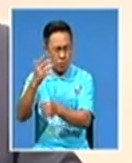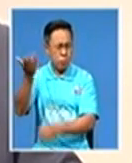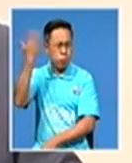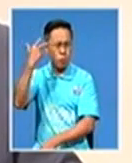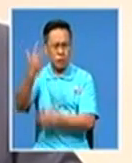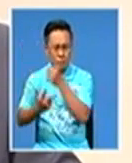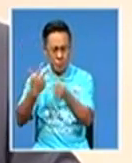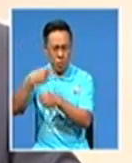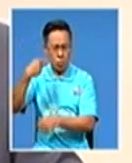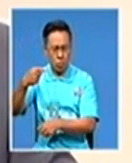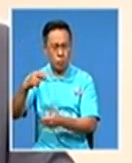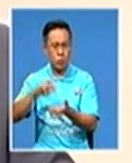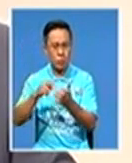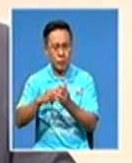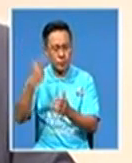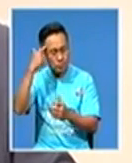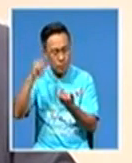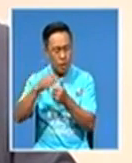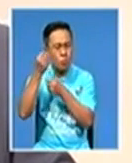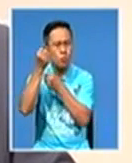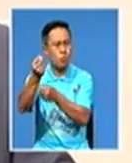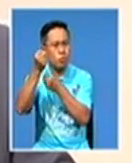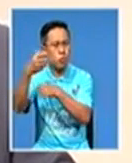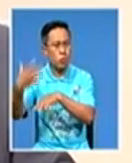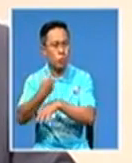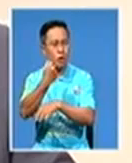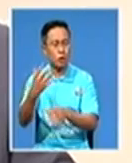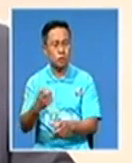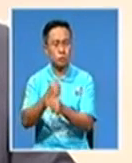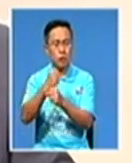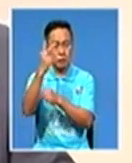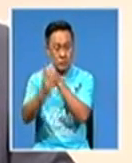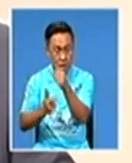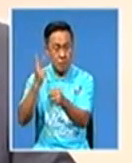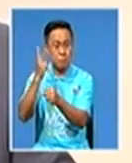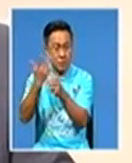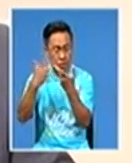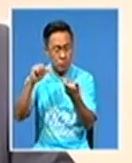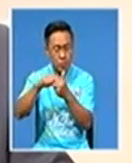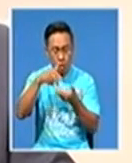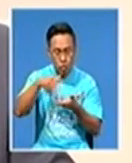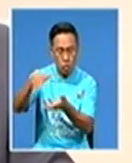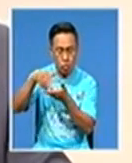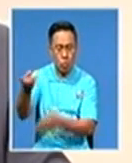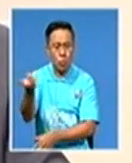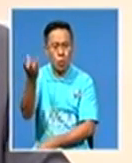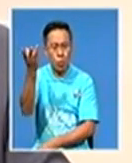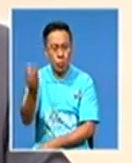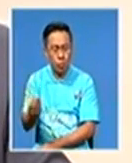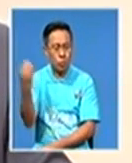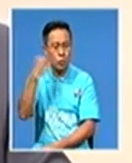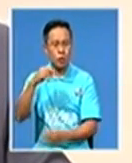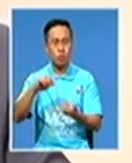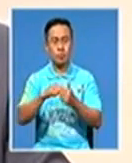ต่ยุ่งเรื่องการเมืองจนไม่มีใครสังเกตว่าการส่งออกของไทยเนี่ยติดลบมา3ปีแล้วพอมาปีนี้เจอเหตุ